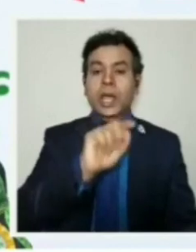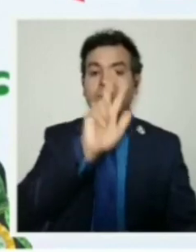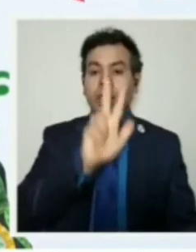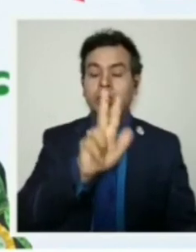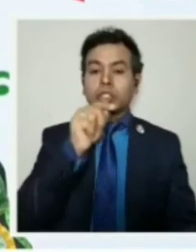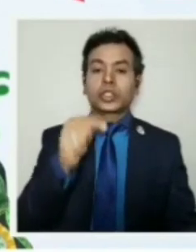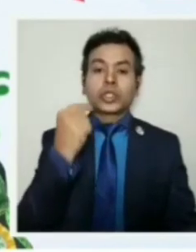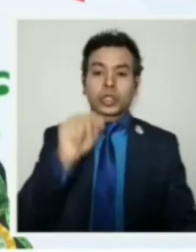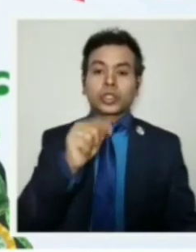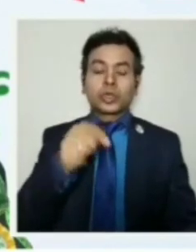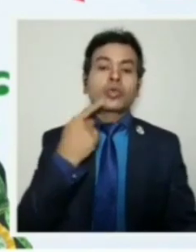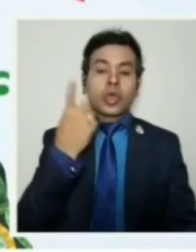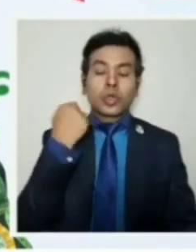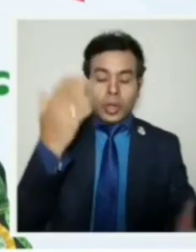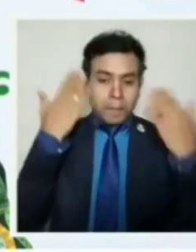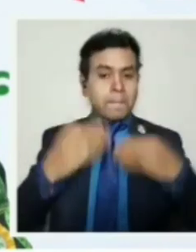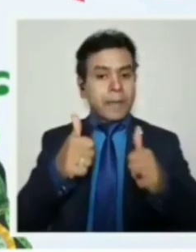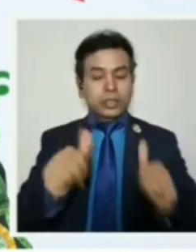শনাক্ত বিবেচনায় সুস্থতার হার